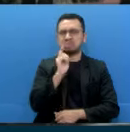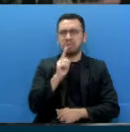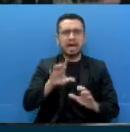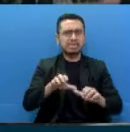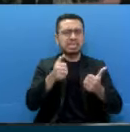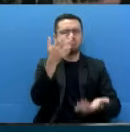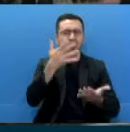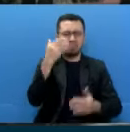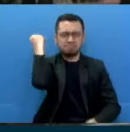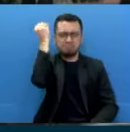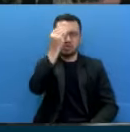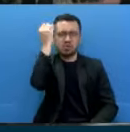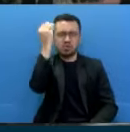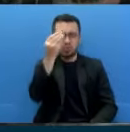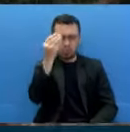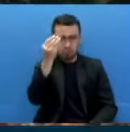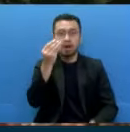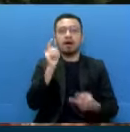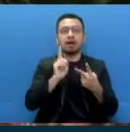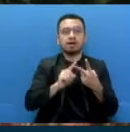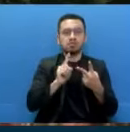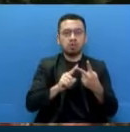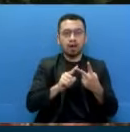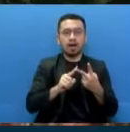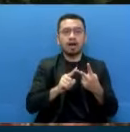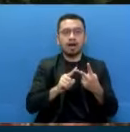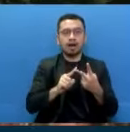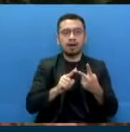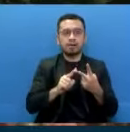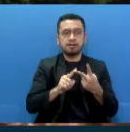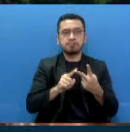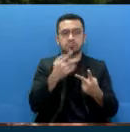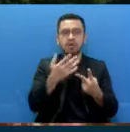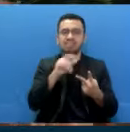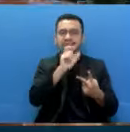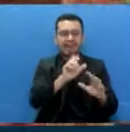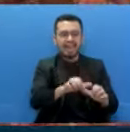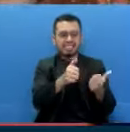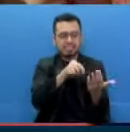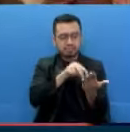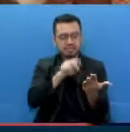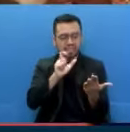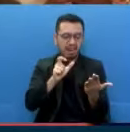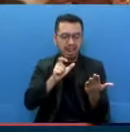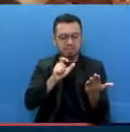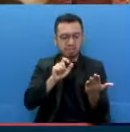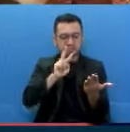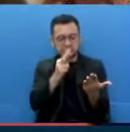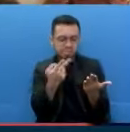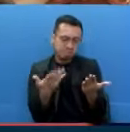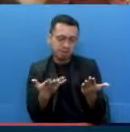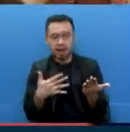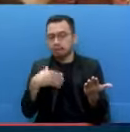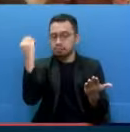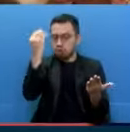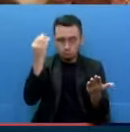sisi penggunaan ambigu dari sisi dari sisi ee apa interpretasi atas hasil ya Sehingga lalu kemudian bisa menimbulkan